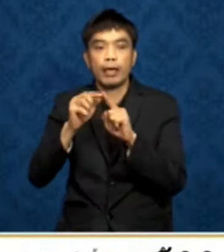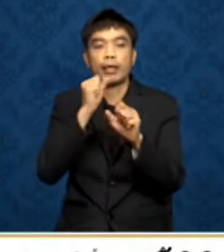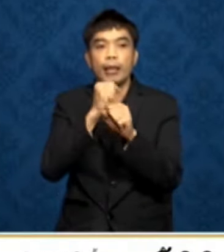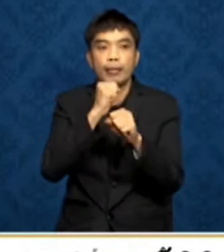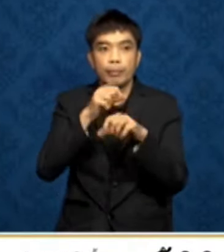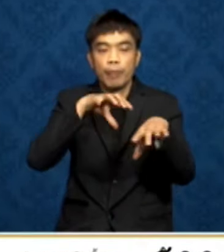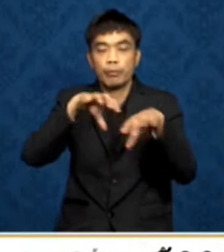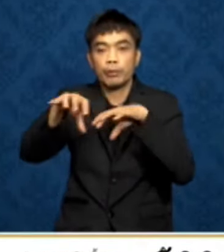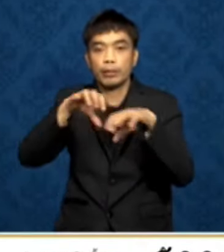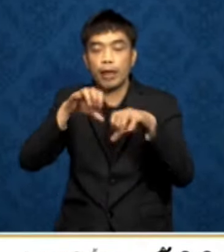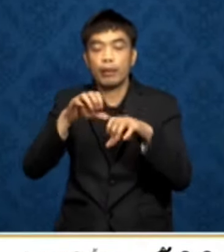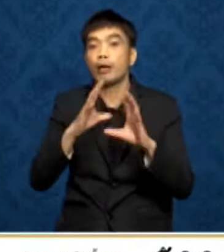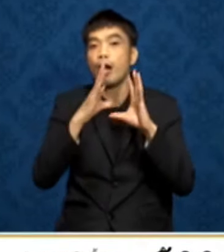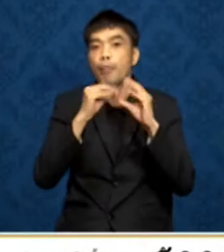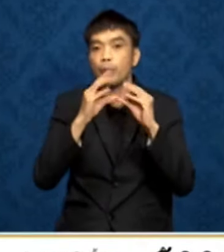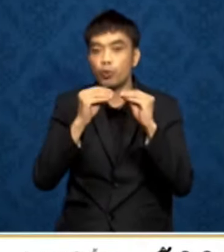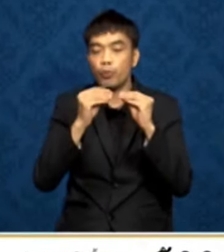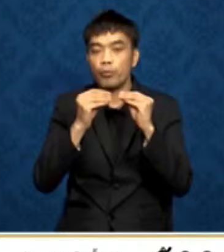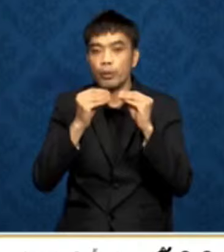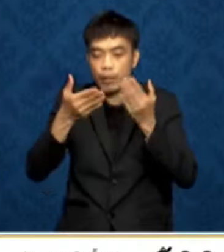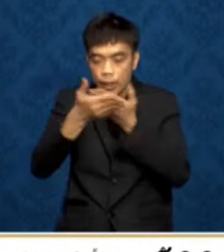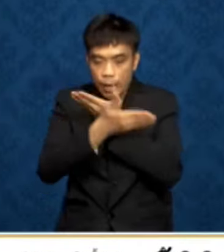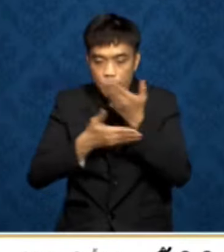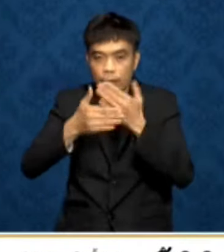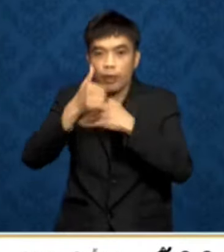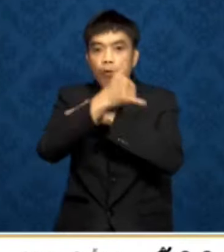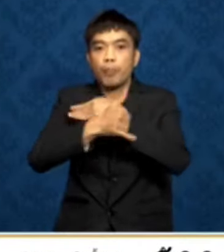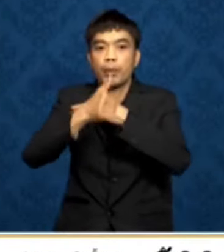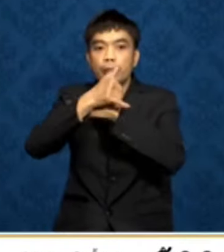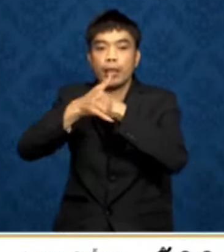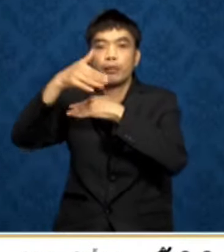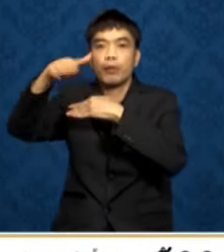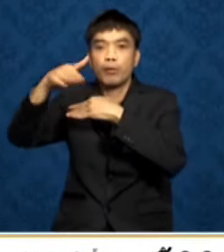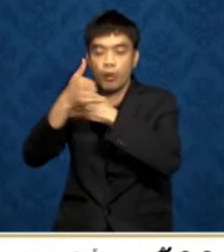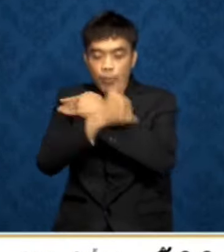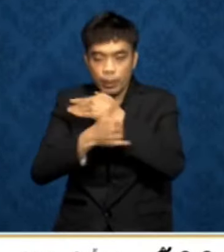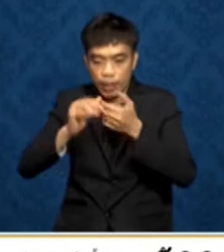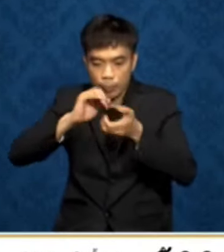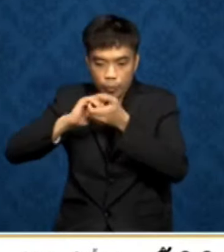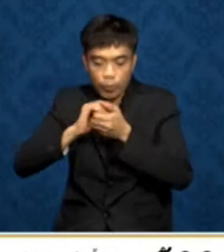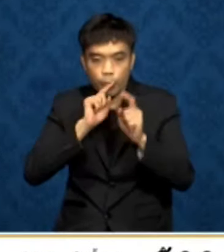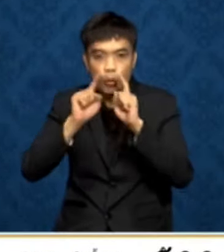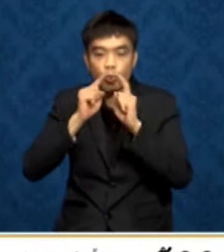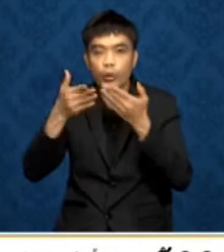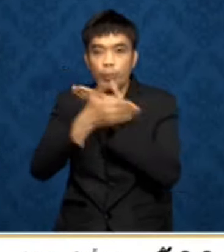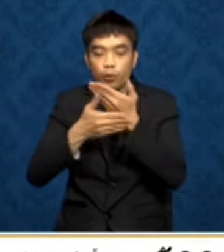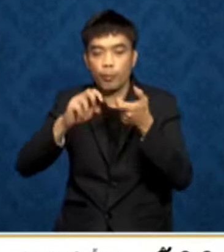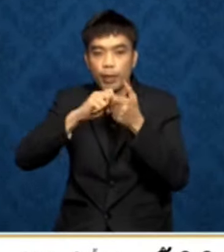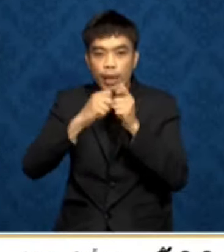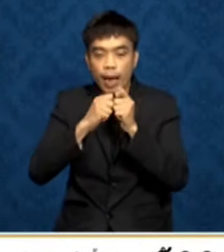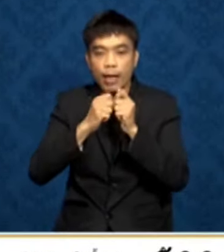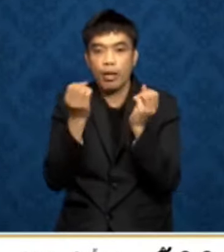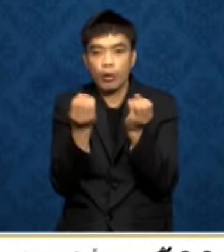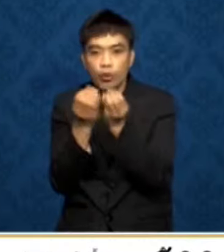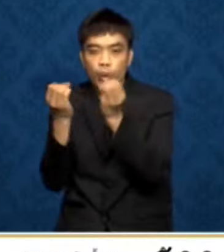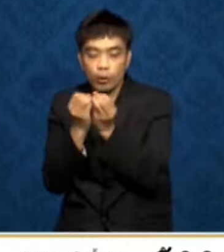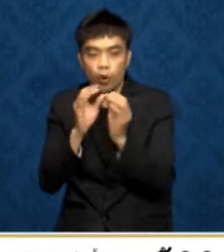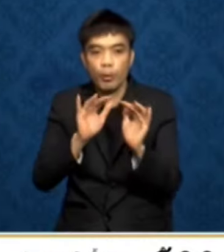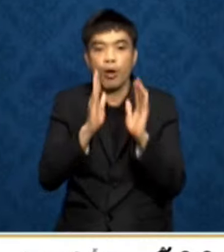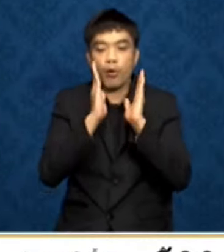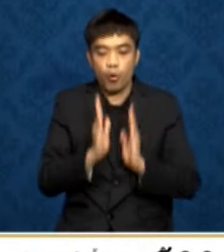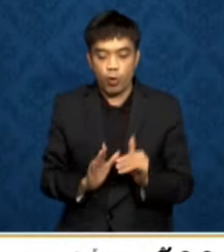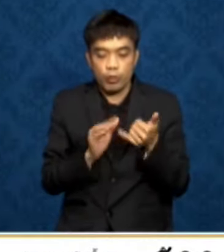ครับหรือแม้แต่การประชุมทวิภาคีนะครับกับประเทศเพื่อนบ้านนะครับในการที่จะส่งต่อเอ่อผู้ที่ได้รับผลกระทบนั้นไปยังประเทศที่ 3